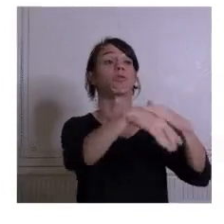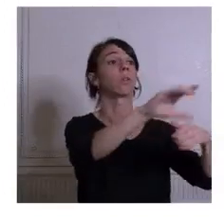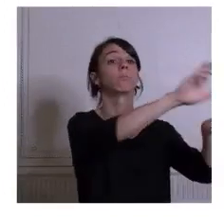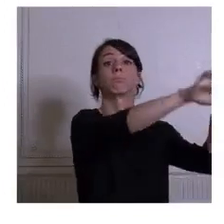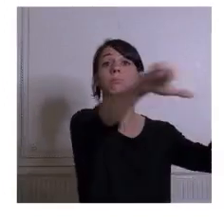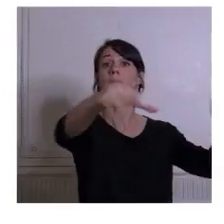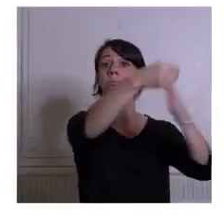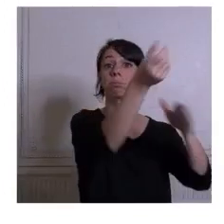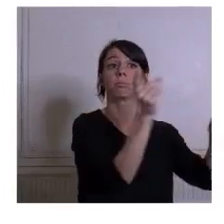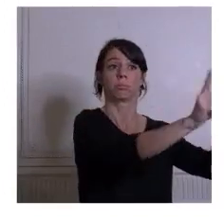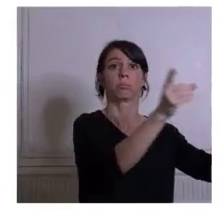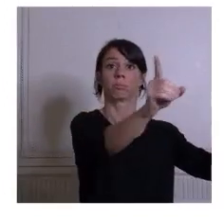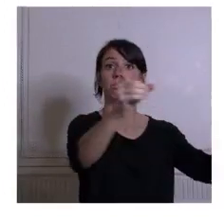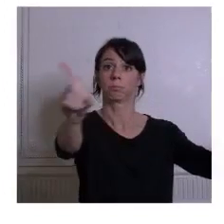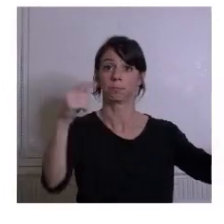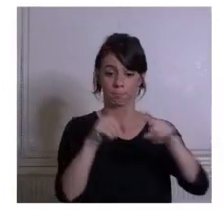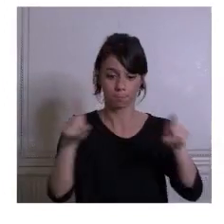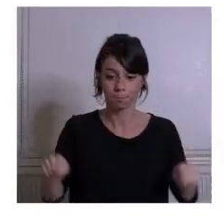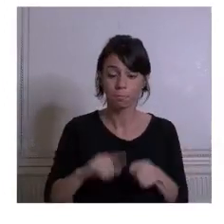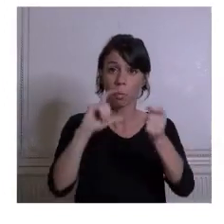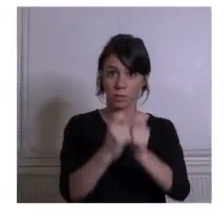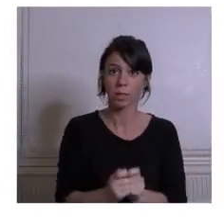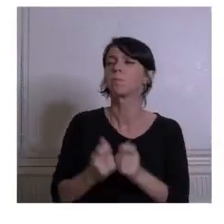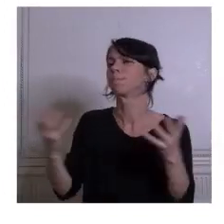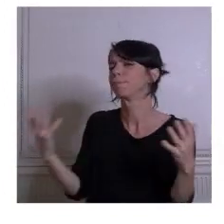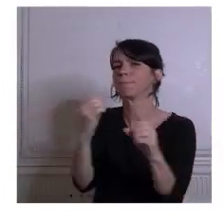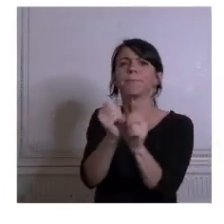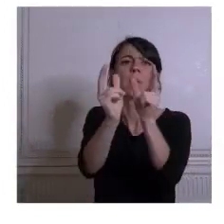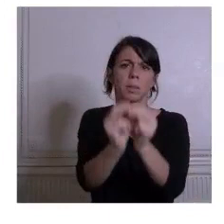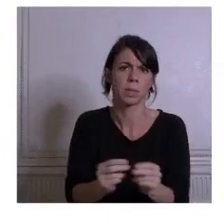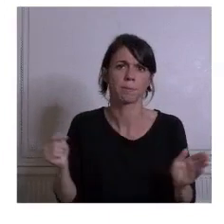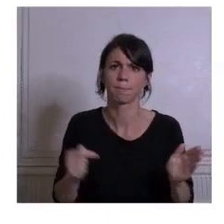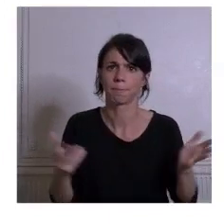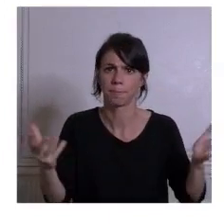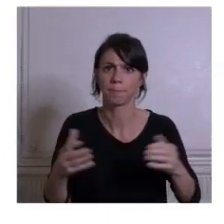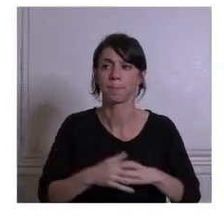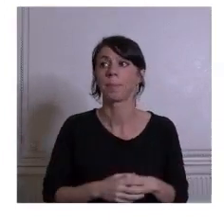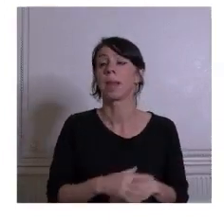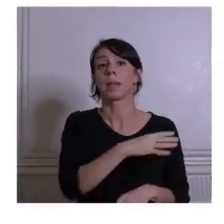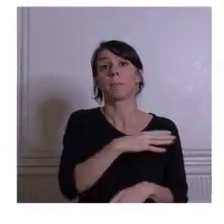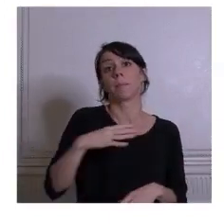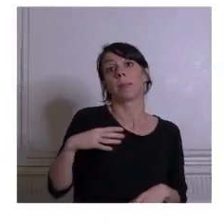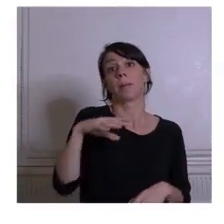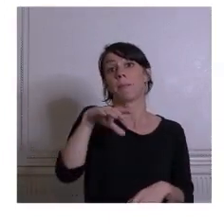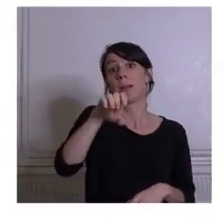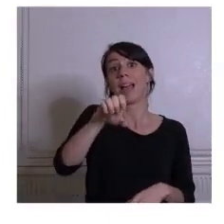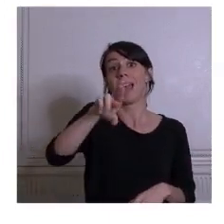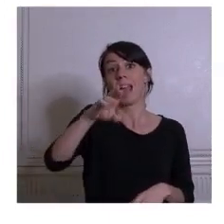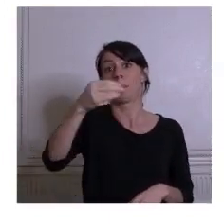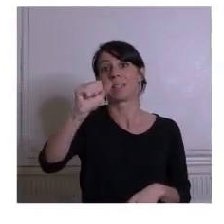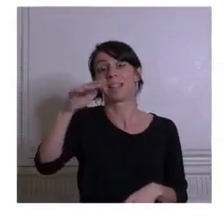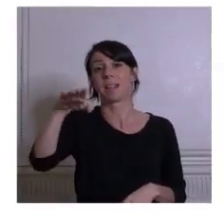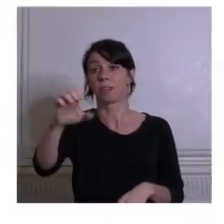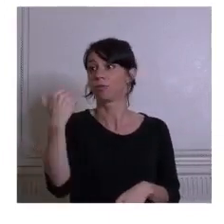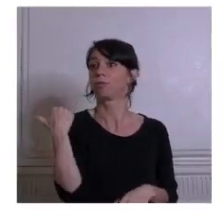y a eu des éléments RH qui ont contribué au fait que la disponibilité de l'agent n'était pas tout à fait... Il y a eu la période du Covid aussi qui a fait qu'on pouvait pas, le bureau ne s'y adaptait